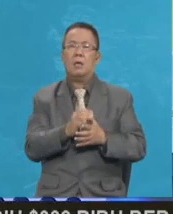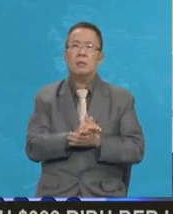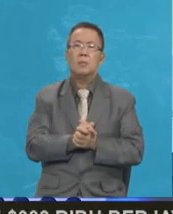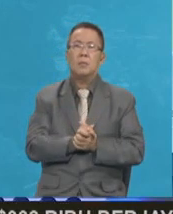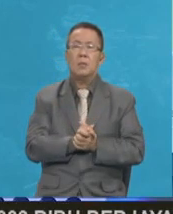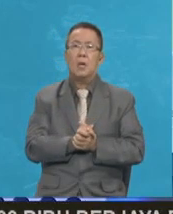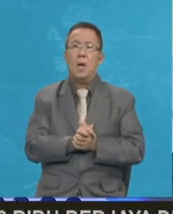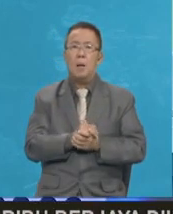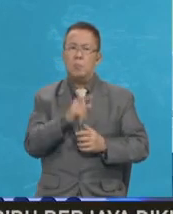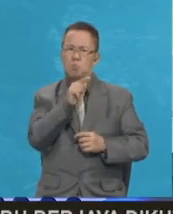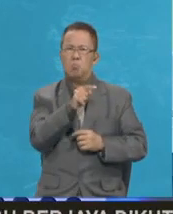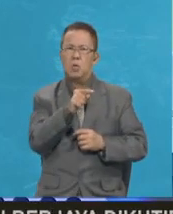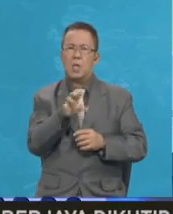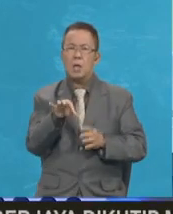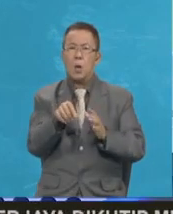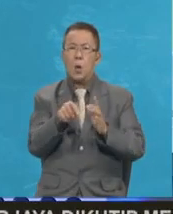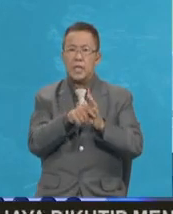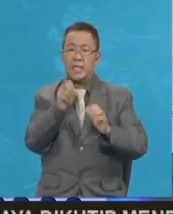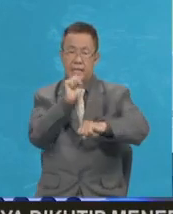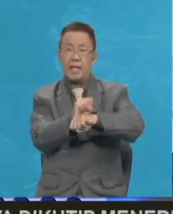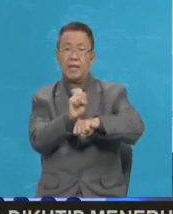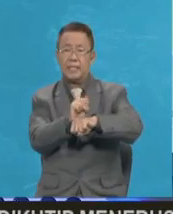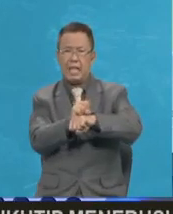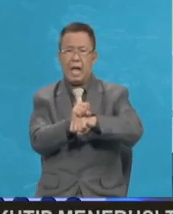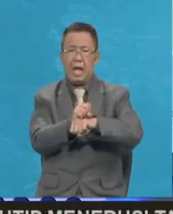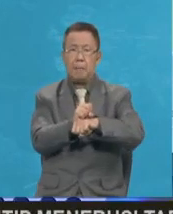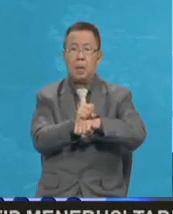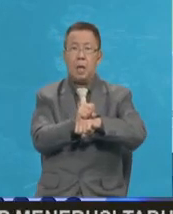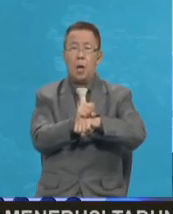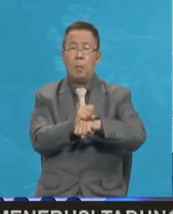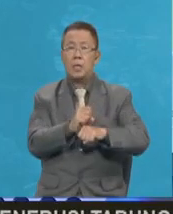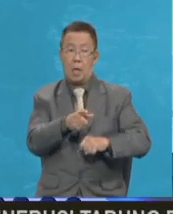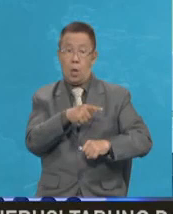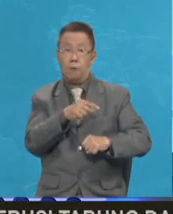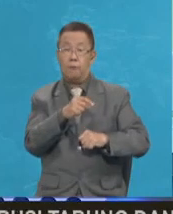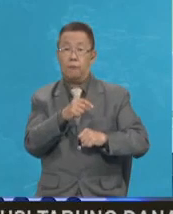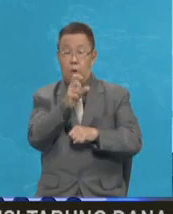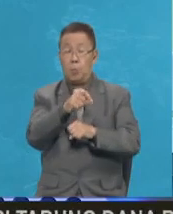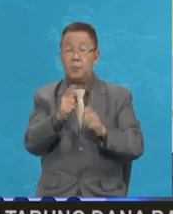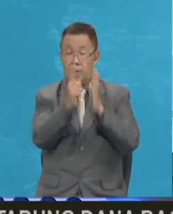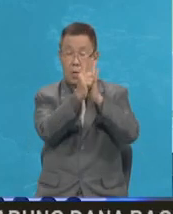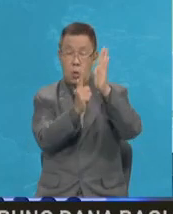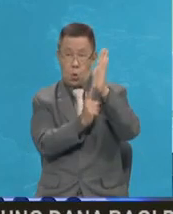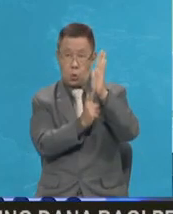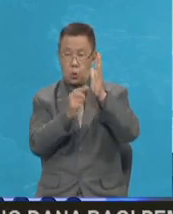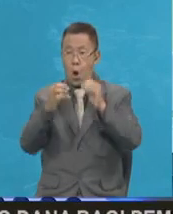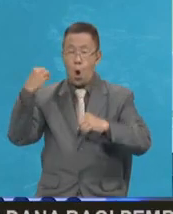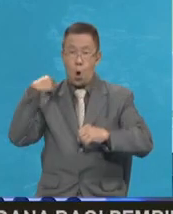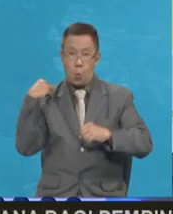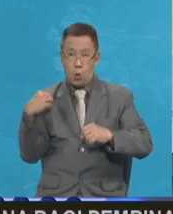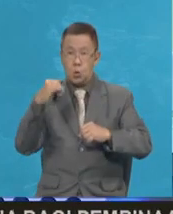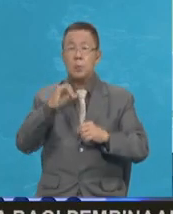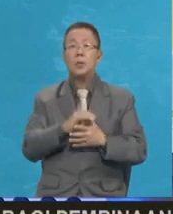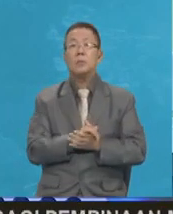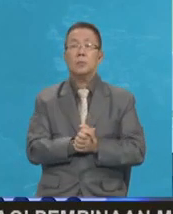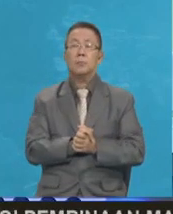2009 kesalahan tersebut didapati dalam operasi seluncur yang jelas sedekahan oleh bahagian penguatkuasa and undang-undang jabatan